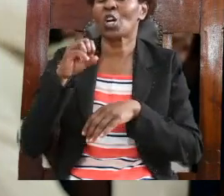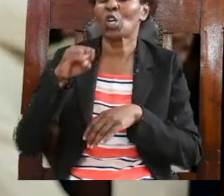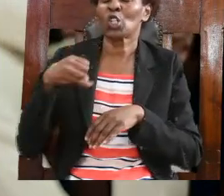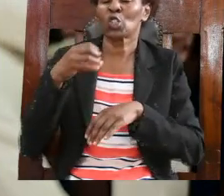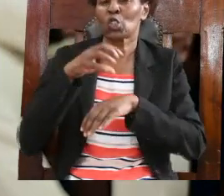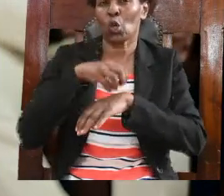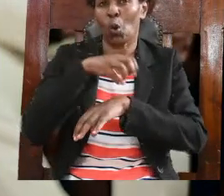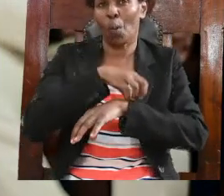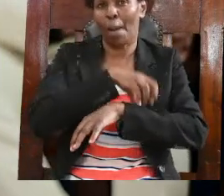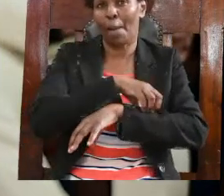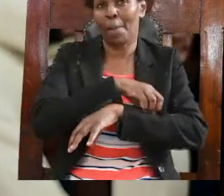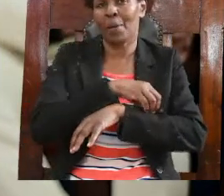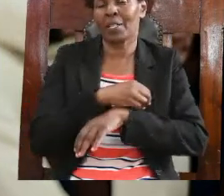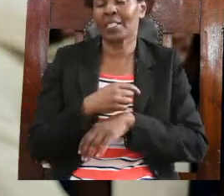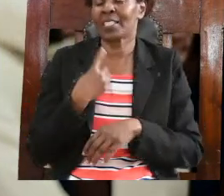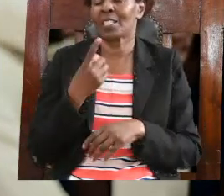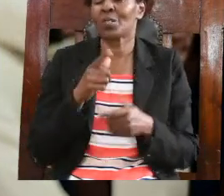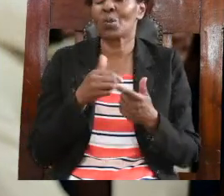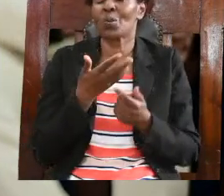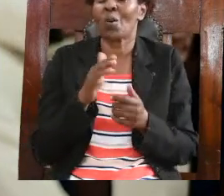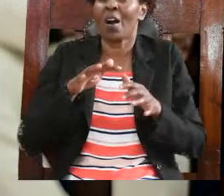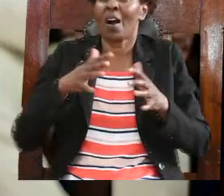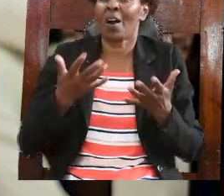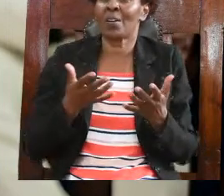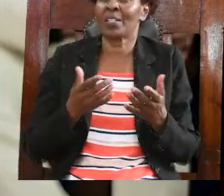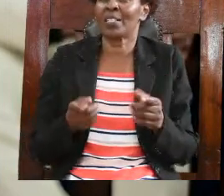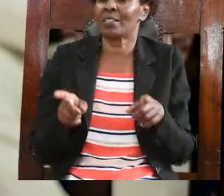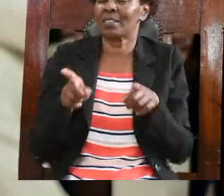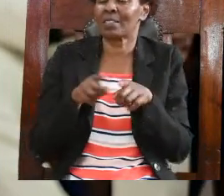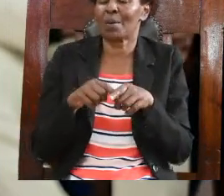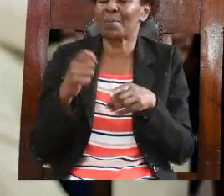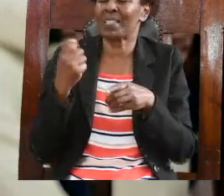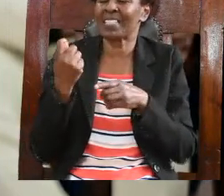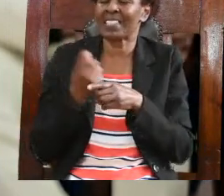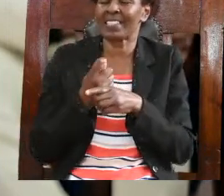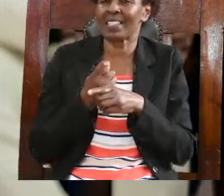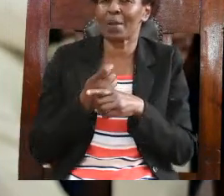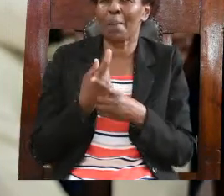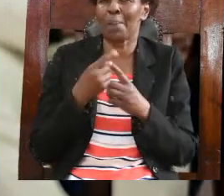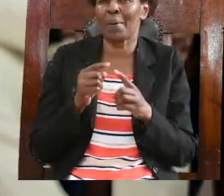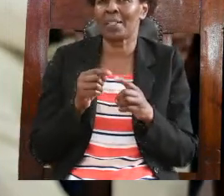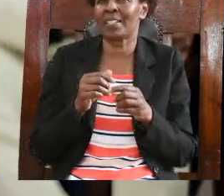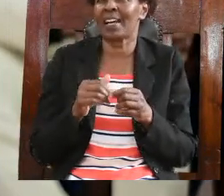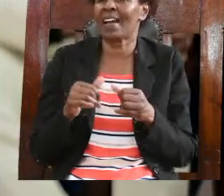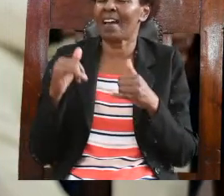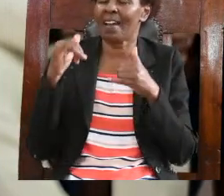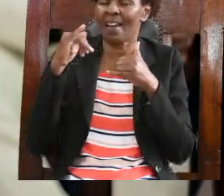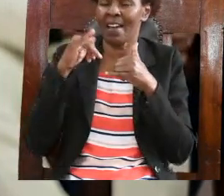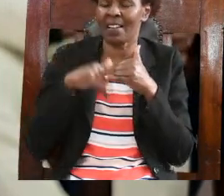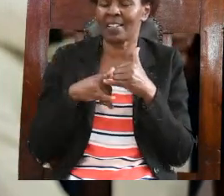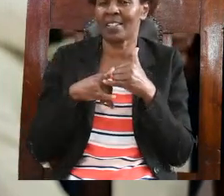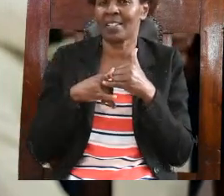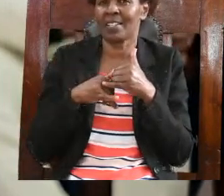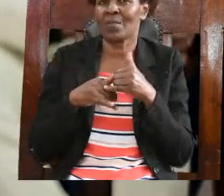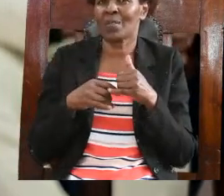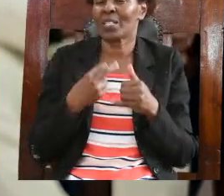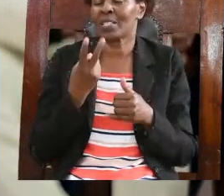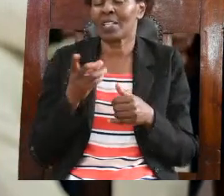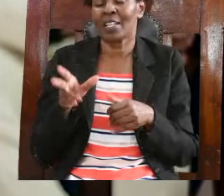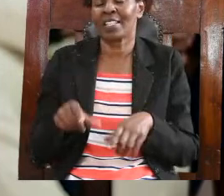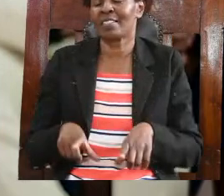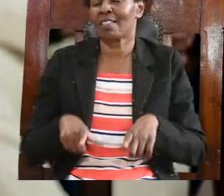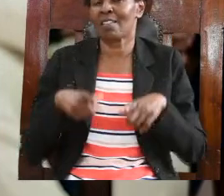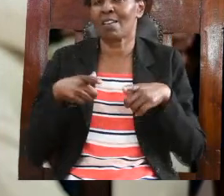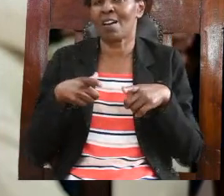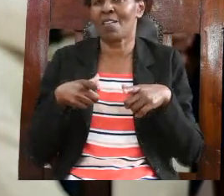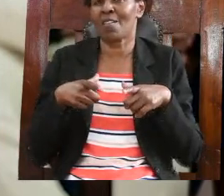naye atakueleza jinsi ambavyo alivyojaribiwa, lakini mwishowe kabisa tunaona maisha yake na hali